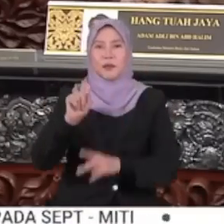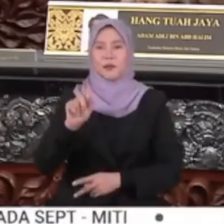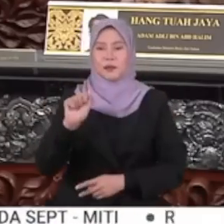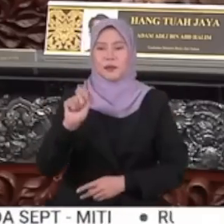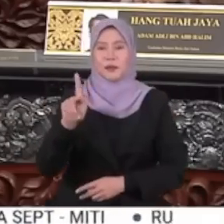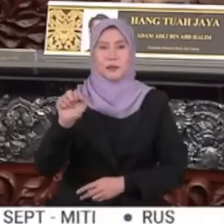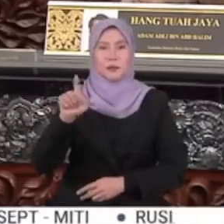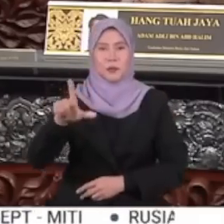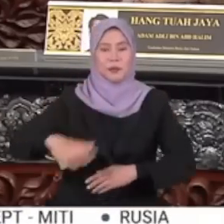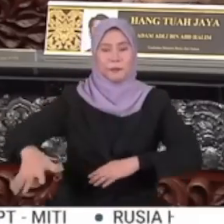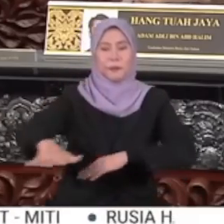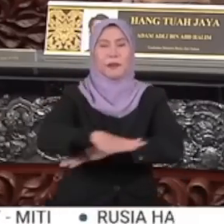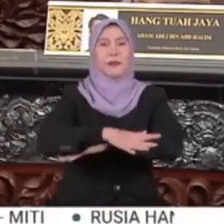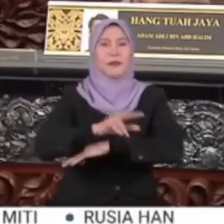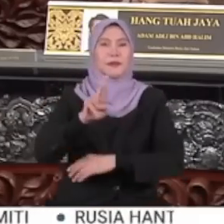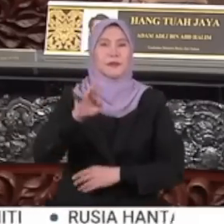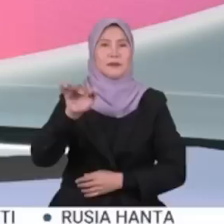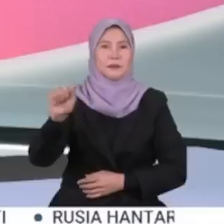Ria.